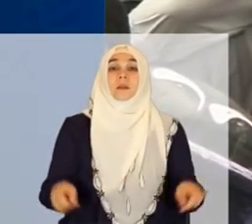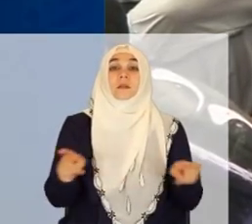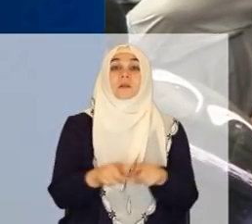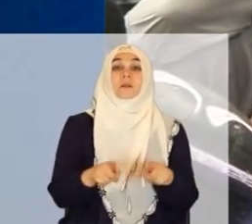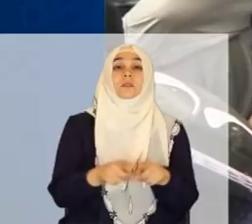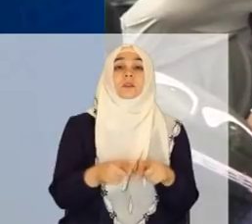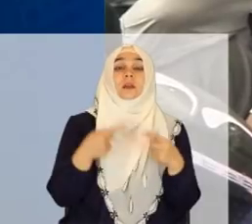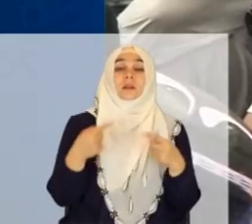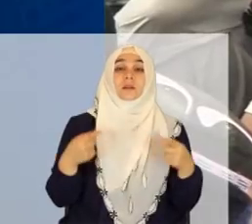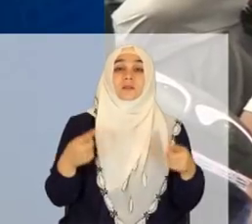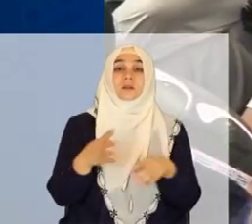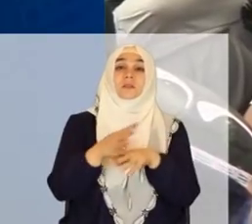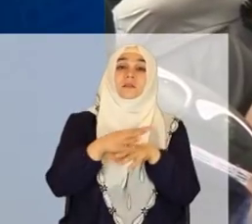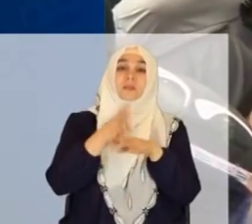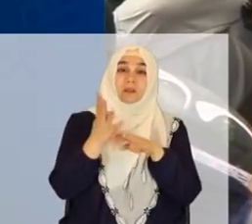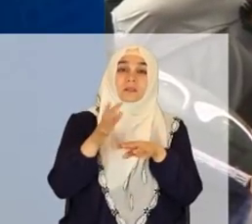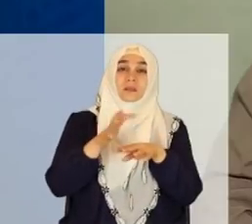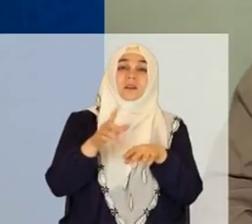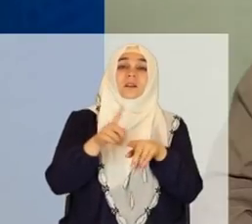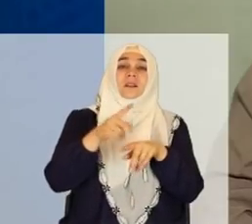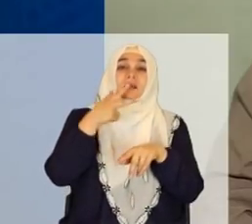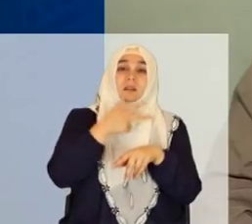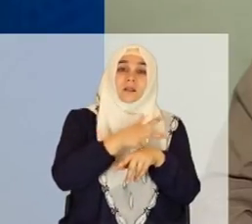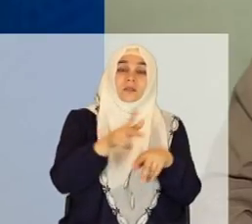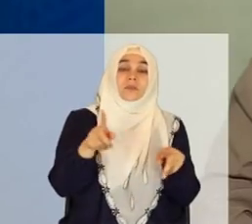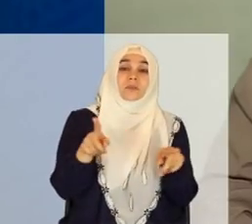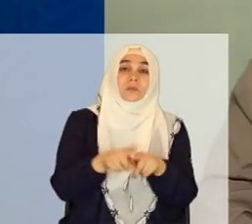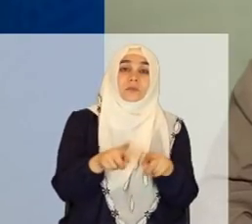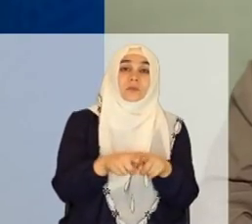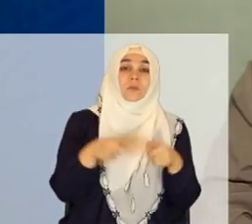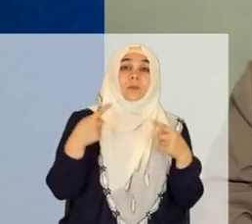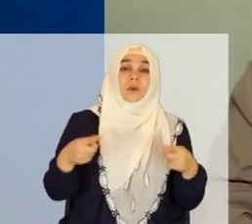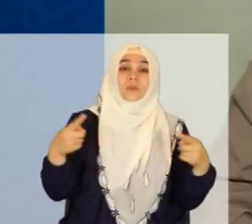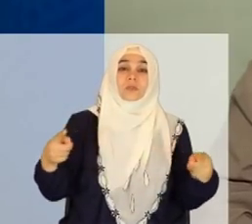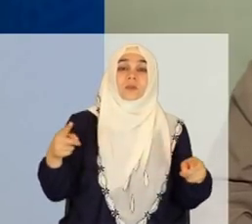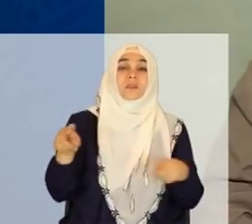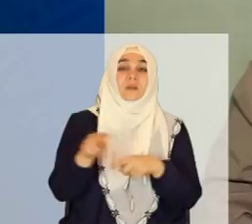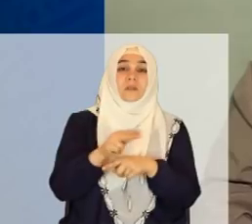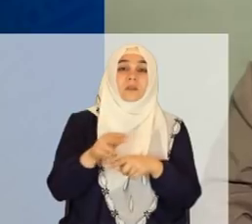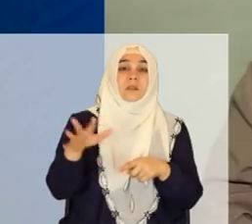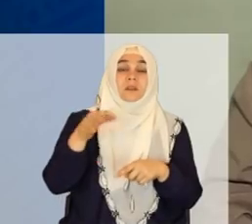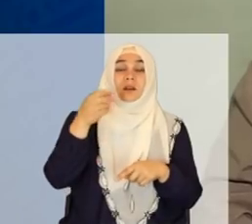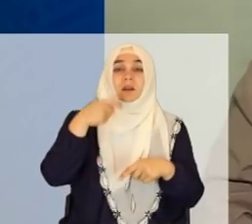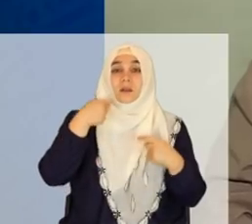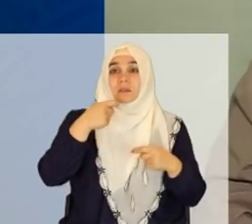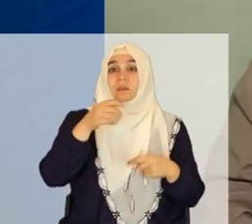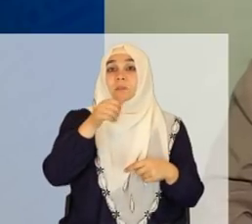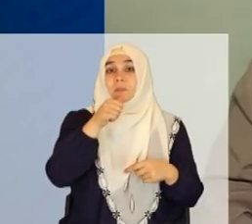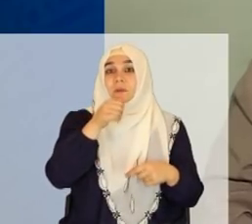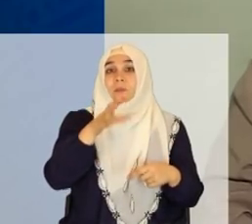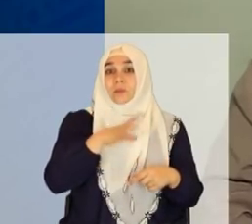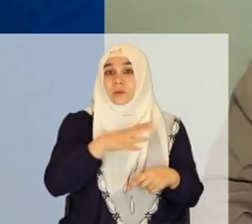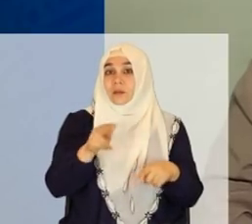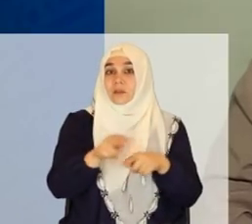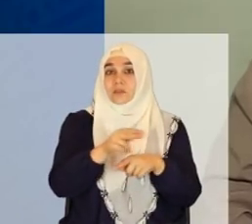keliyetken, narsalar, tıpratikan, kurvar, ilan, başkalarım, başka davalarını, hammasını istimal görüp,